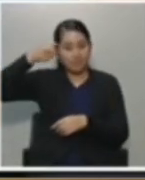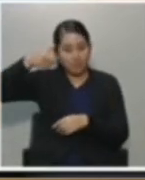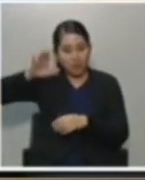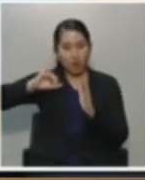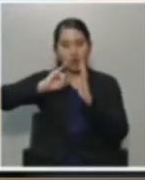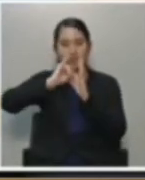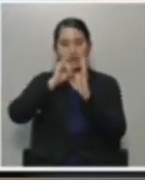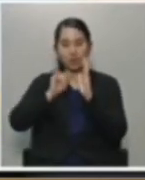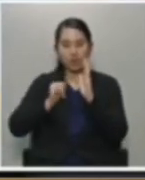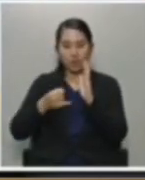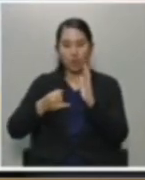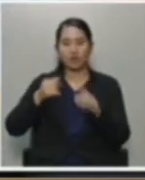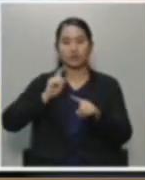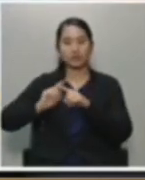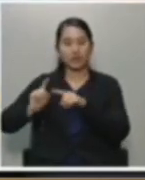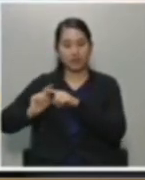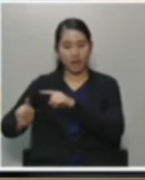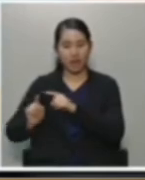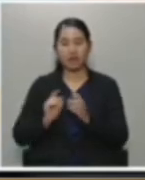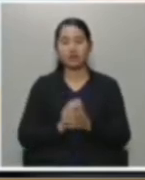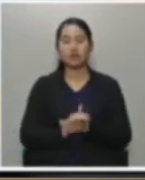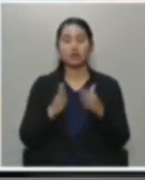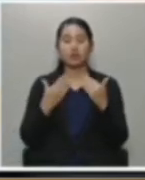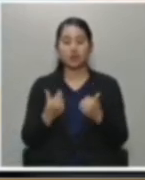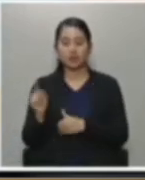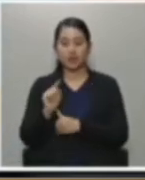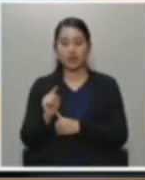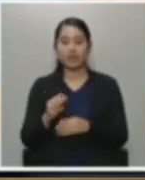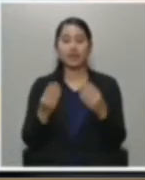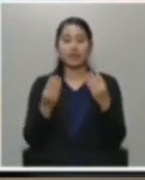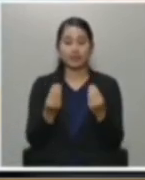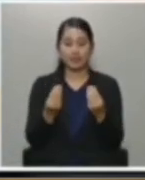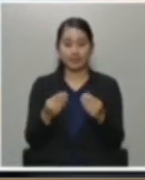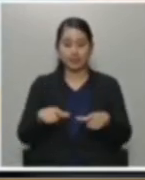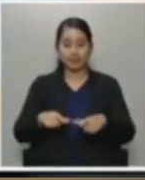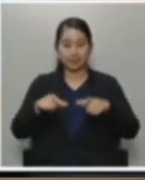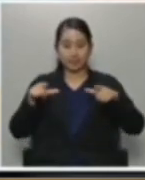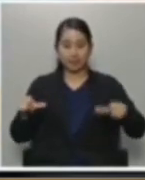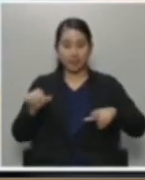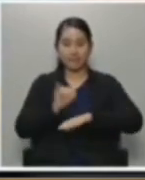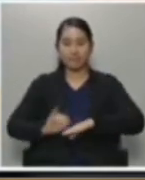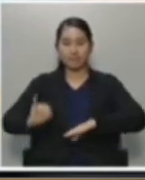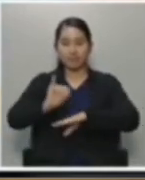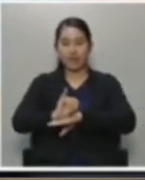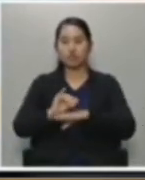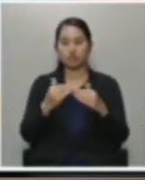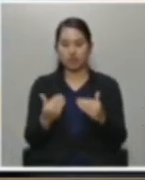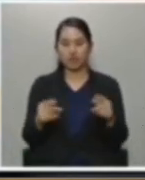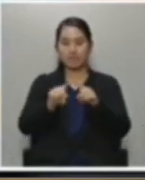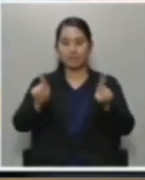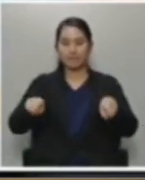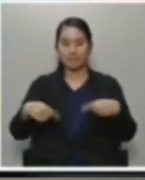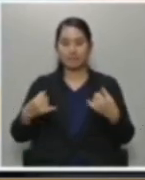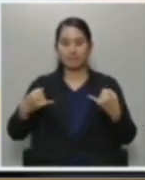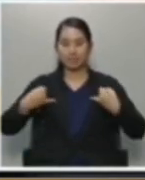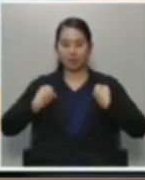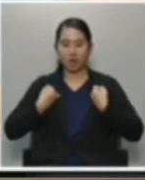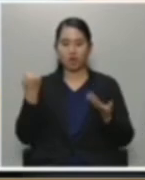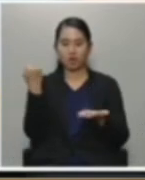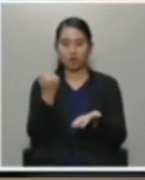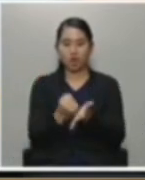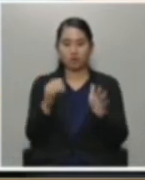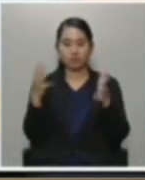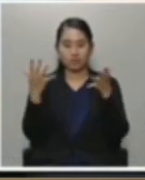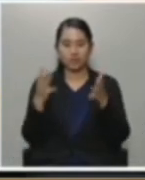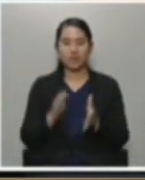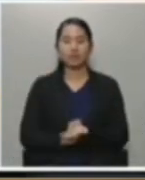างบ้านนอกหรือต่างจังหวัดจะถือครองที่ดินโดยไม่มีเอกสารสิทธิ์เป็นจำนวนมากผ